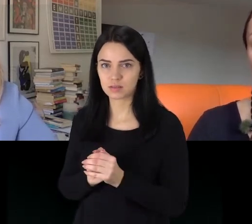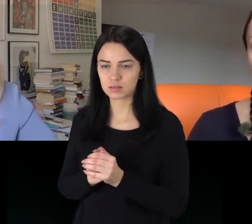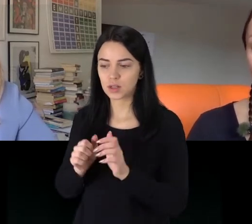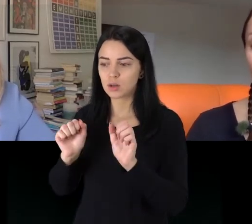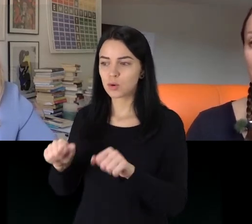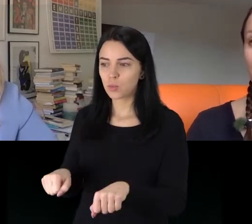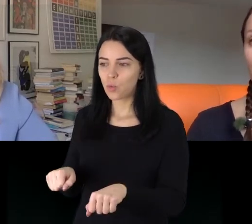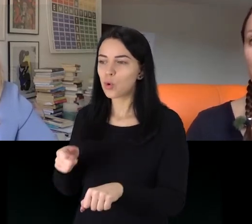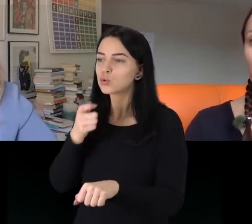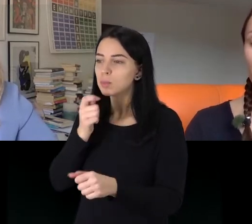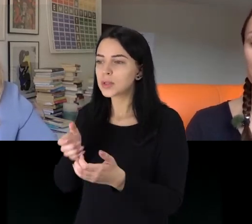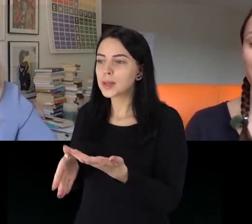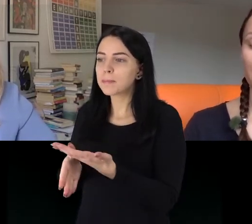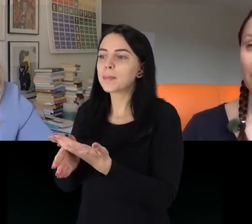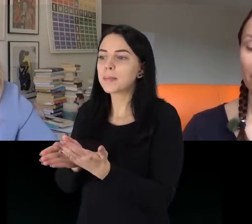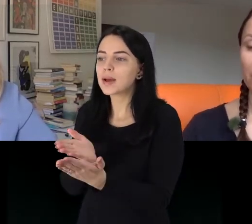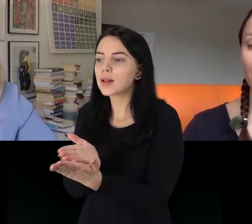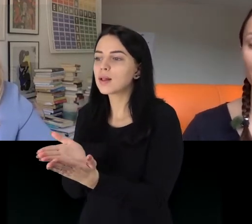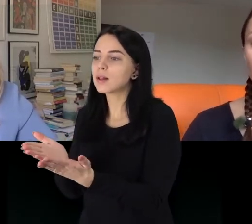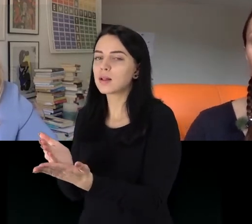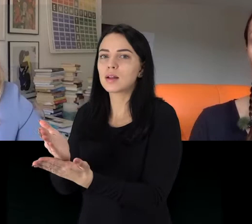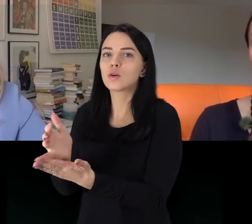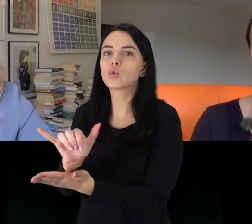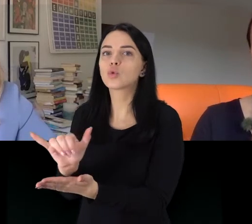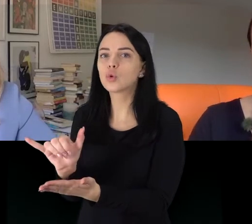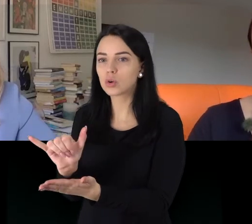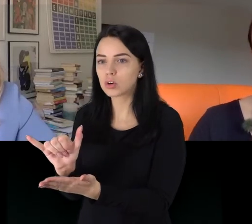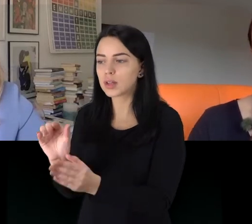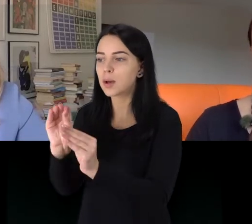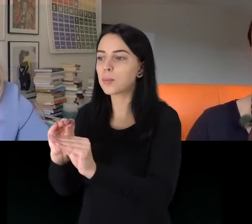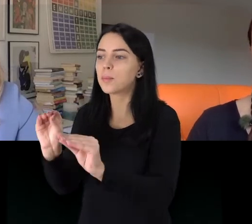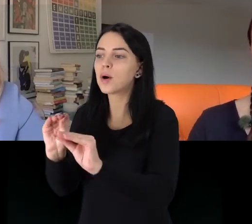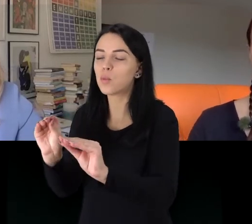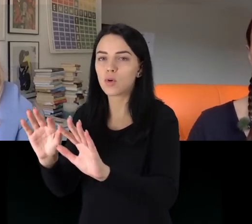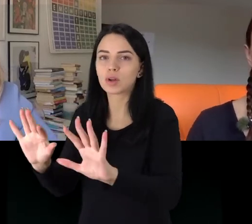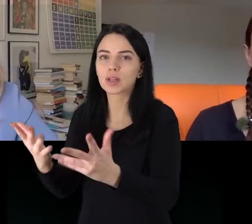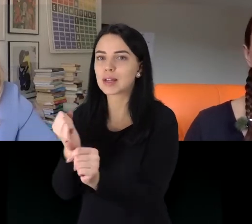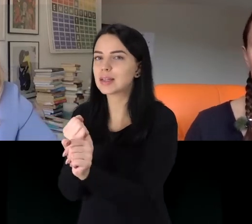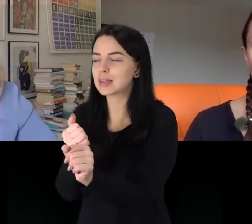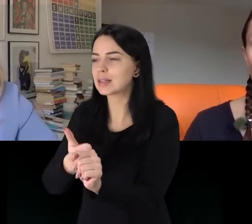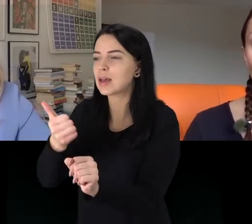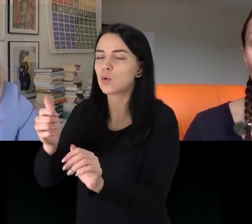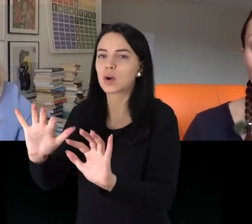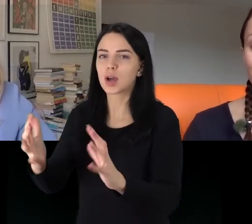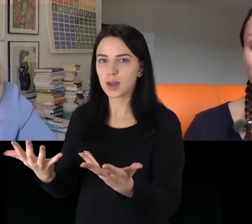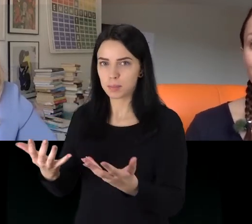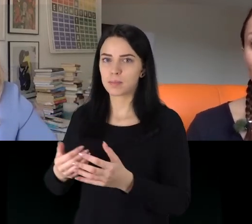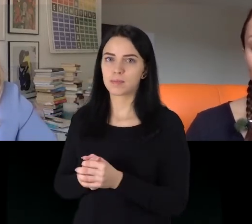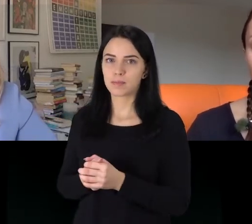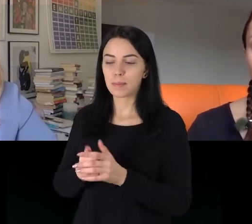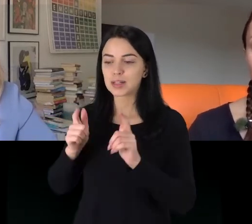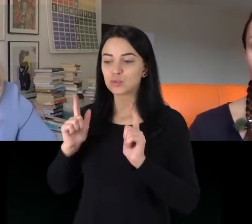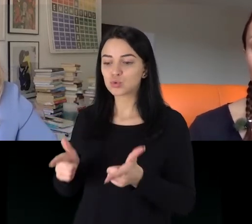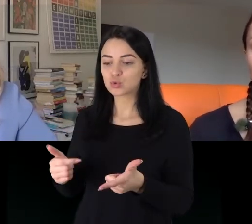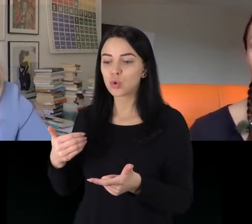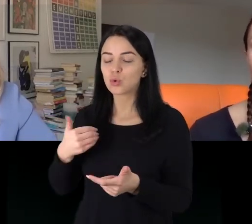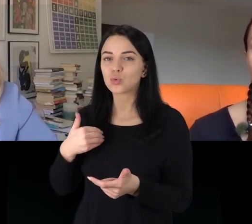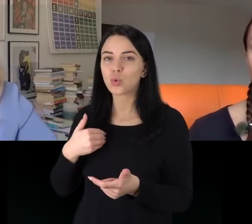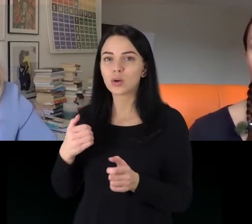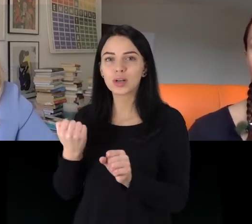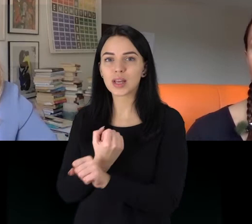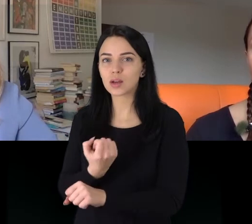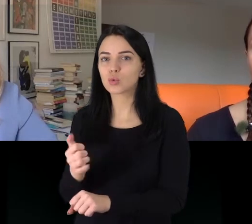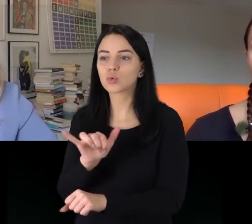jį nukreipti, kur jisai gaus kažkokius tai įrankius, arba kurį pamokys, kaip jau kažką daryti, bet tas noras, tai turi atsirasti pas